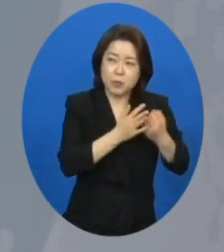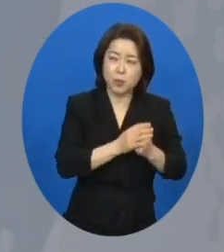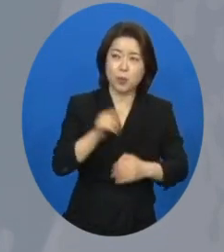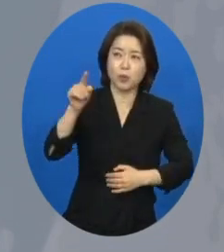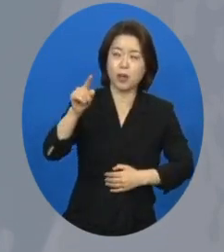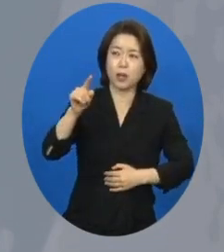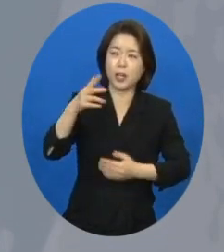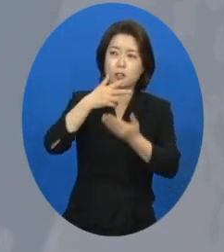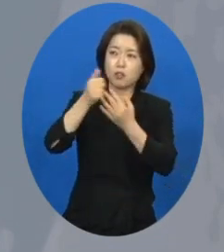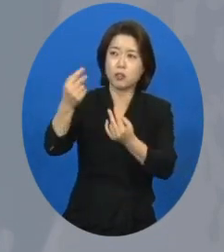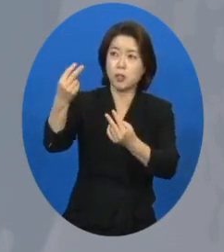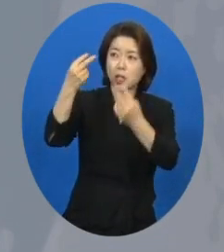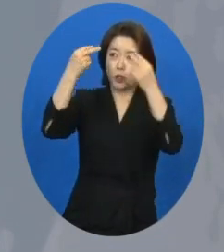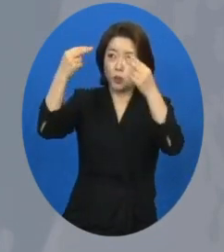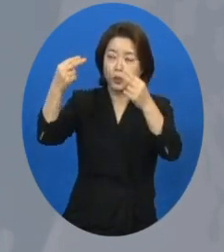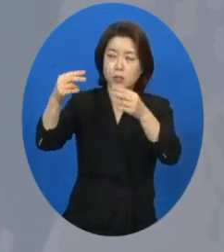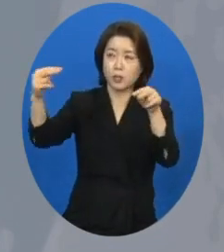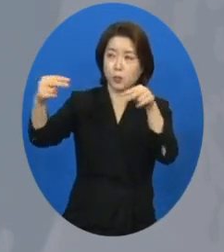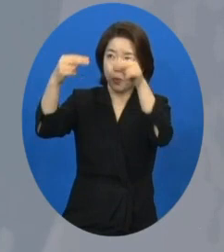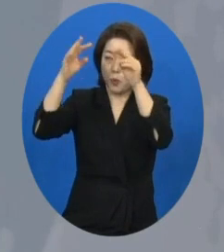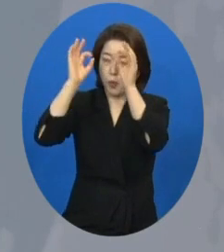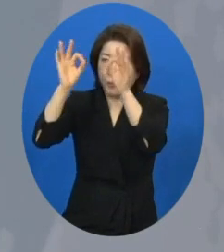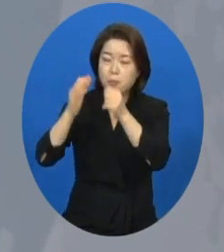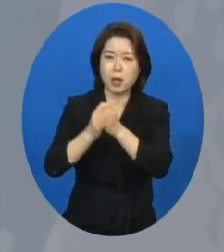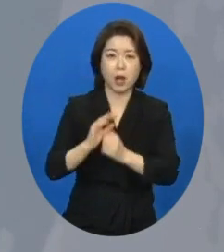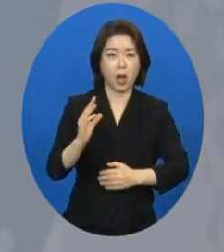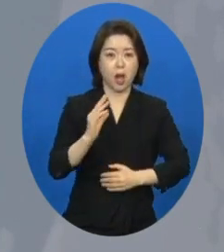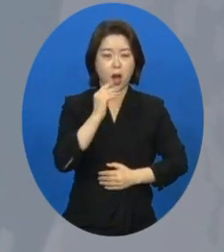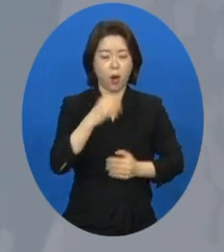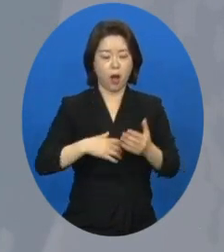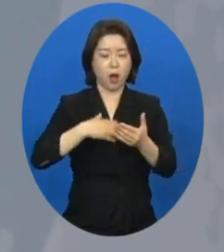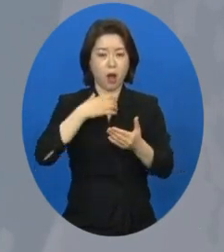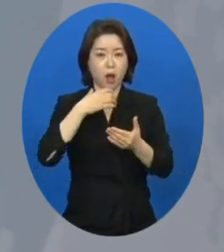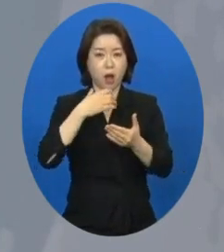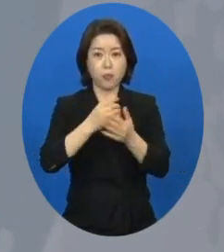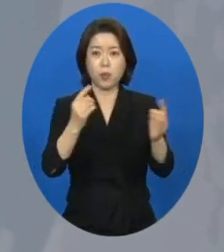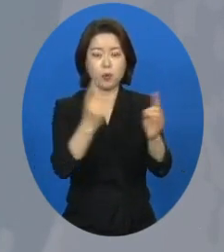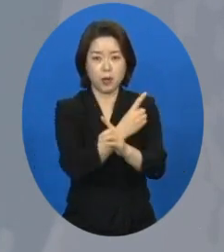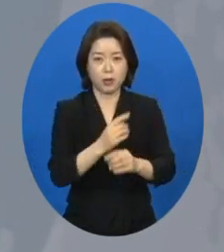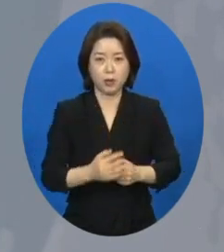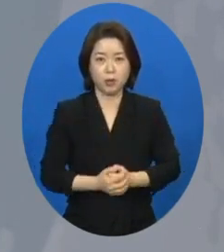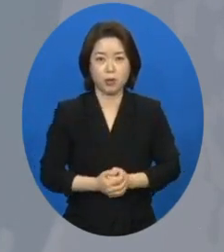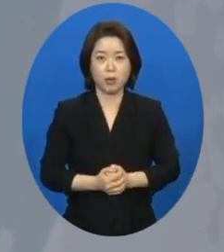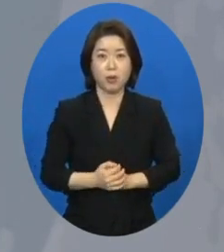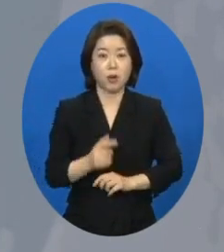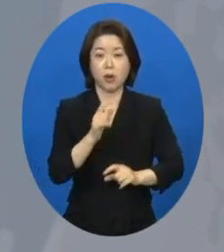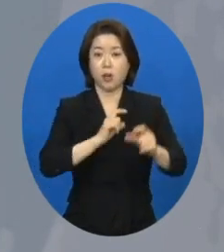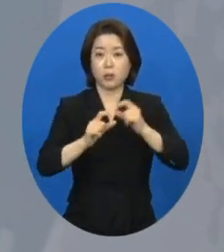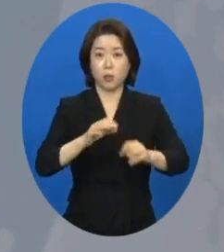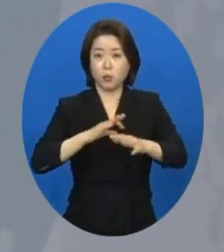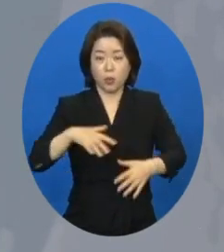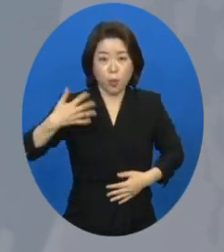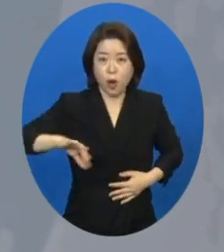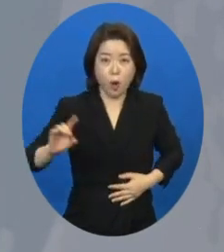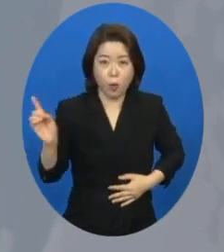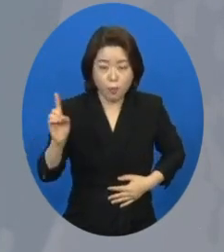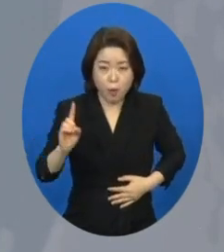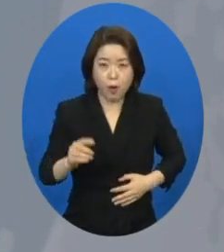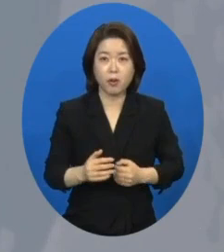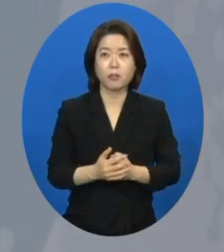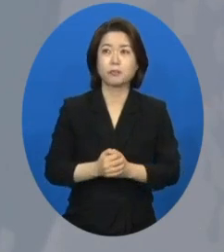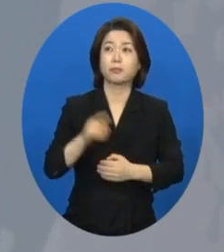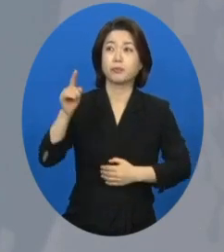진실 어린 눈동자 앞에서는 거룩한 감동이 되고 마는 것이었다. 더욱 놀라운 것은 그의